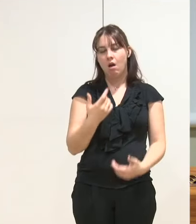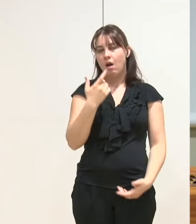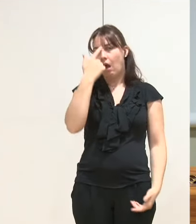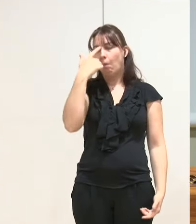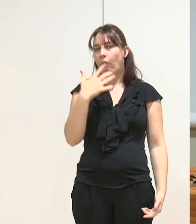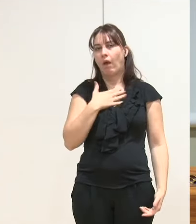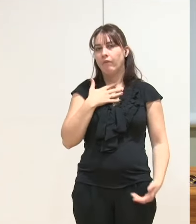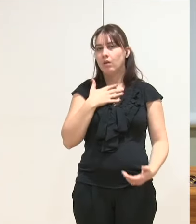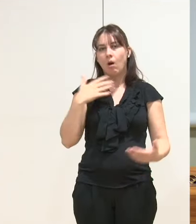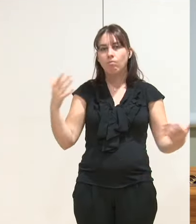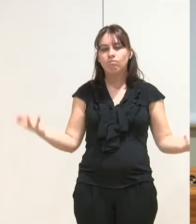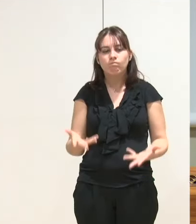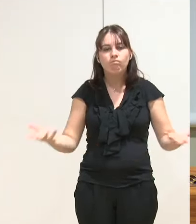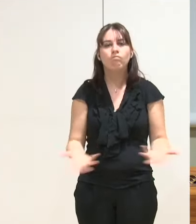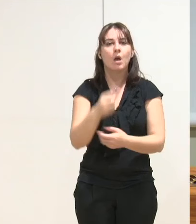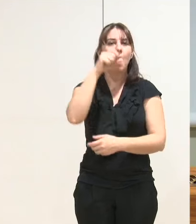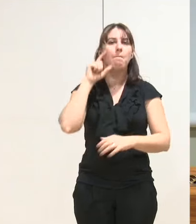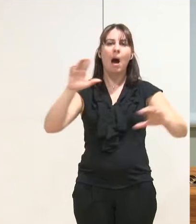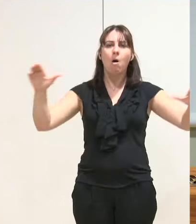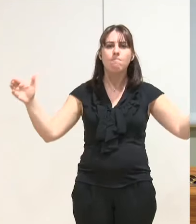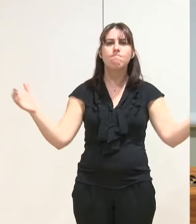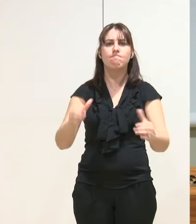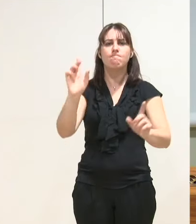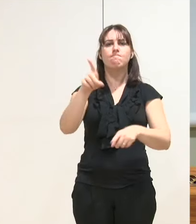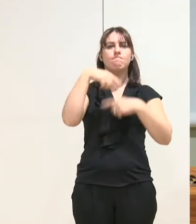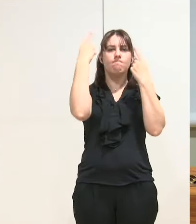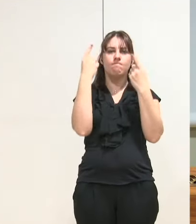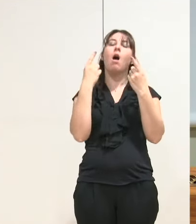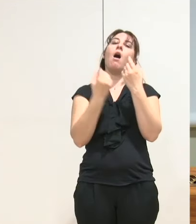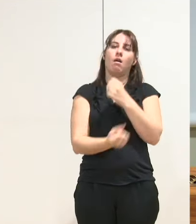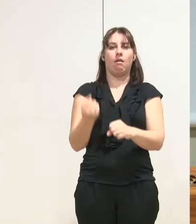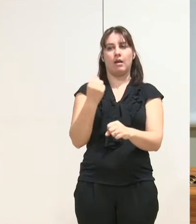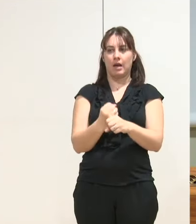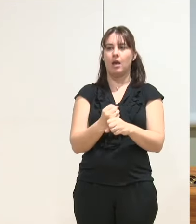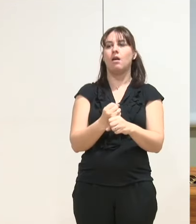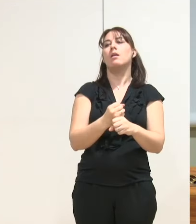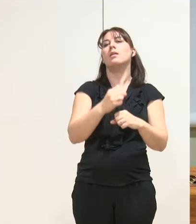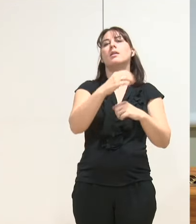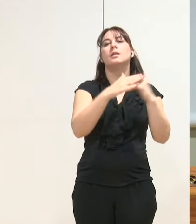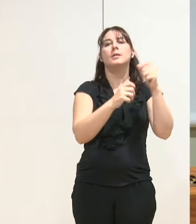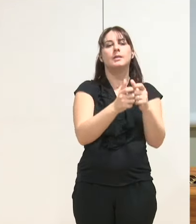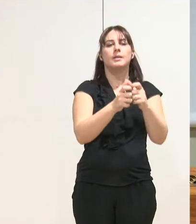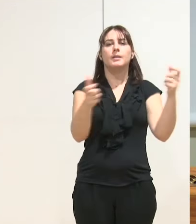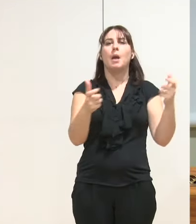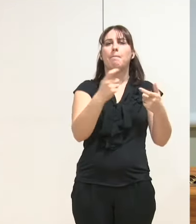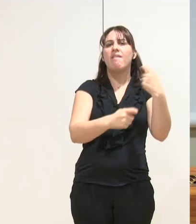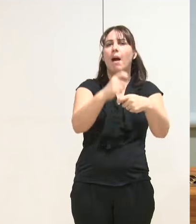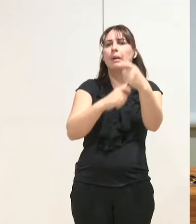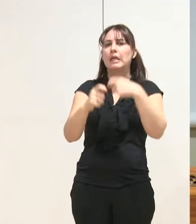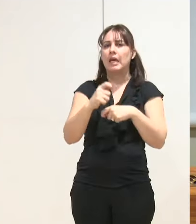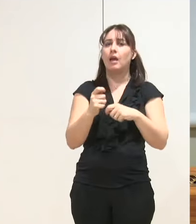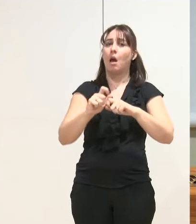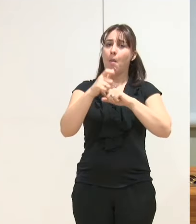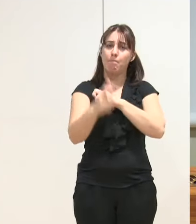dynamique de parents d'élèves qui a conduit à l'installation d'abord de préfabriqué puis au lancement euh de cette école euh